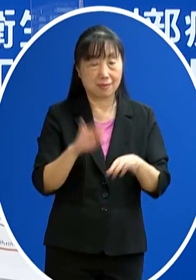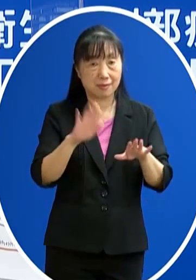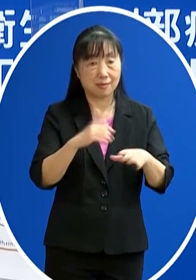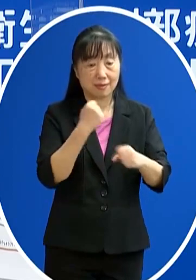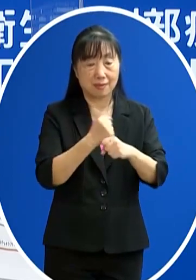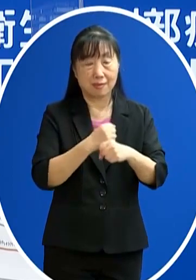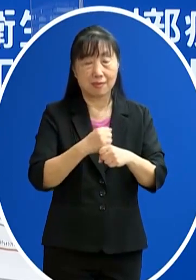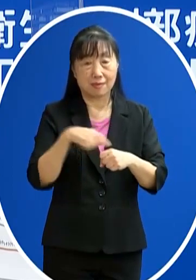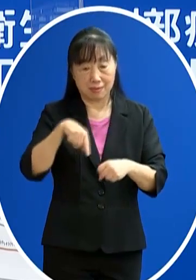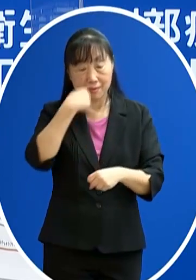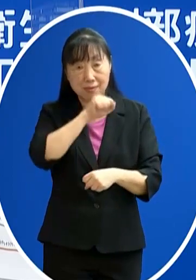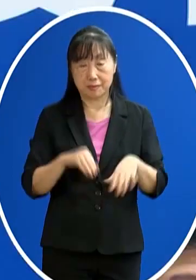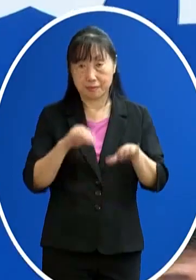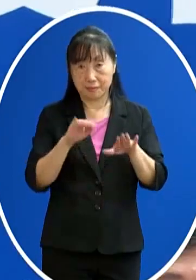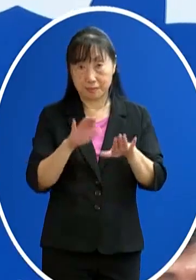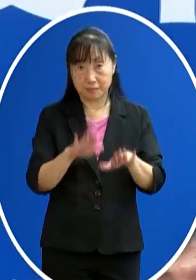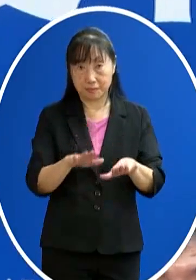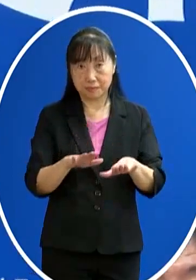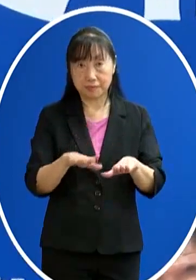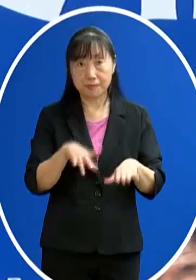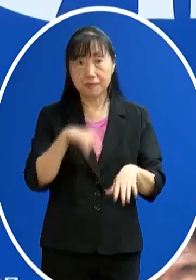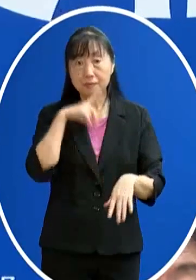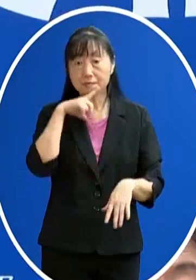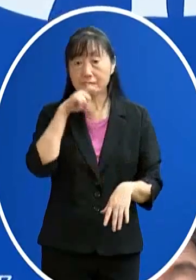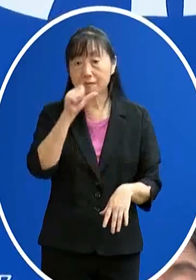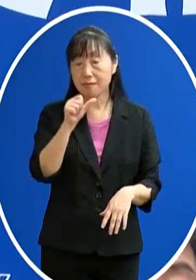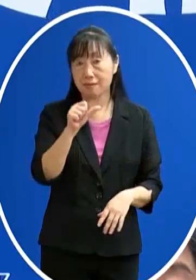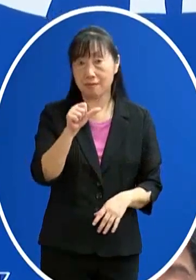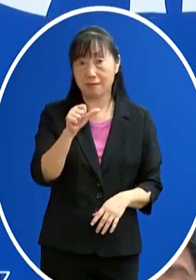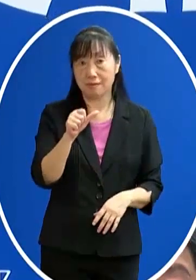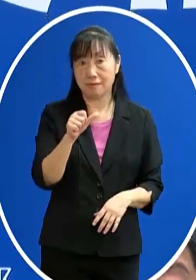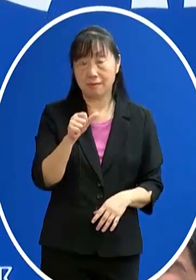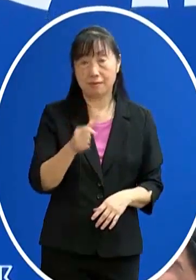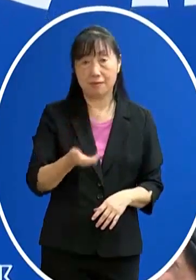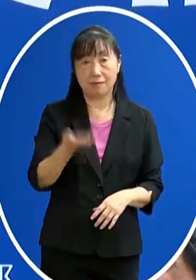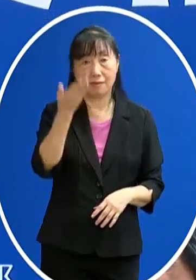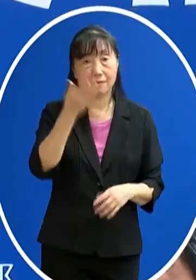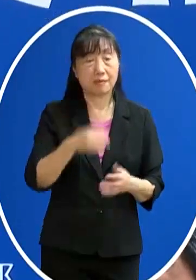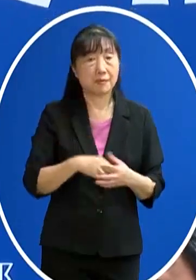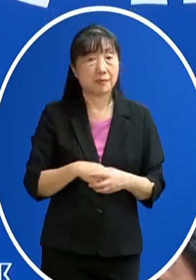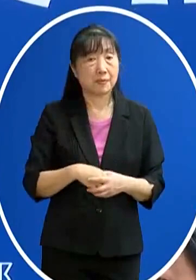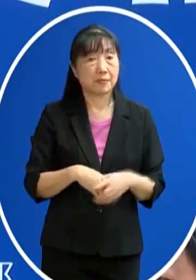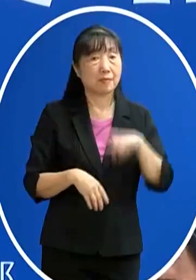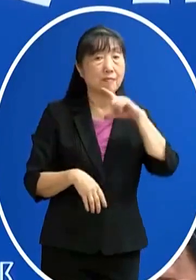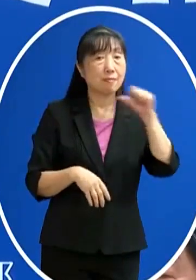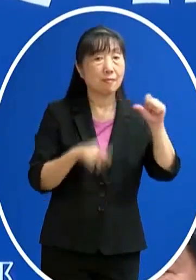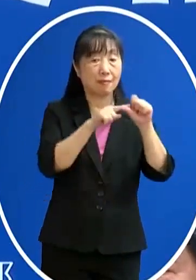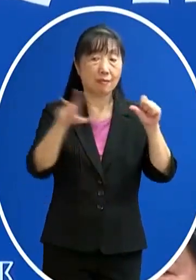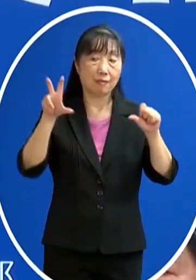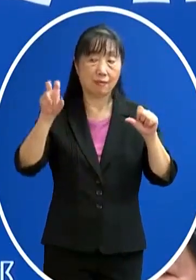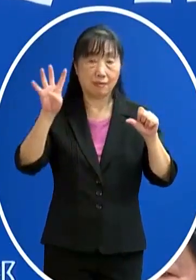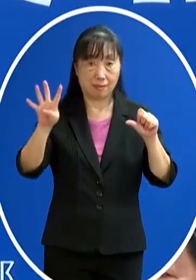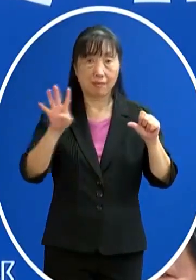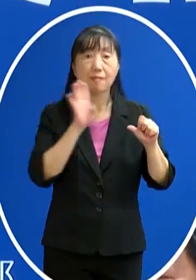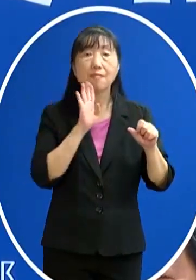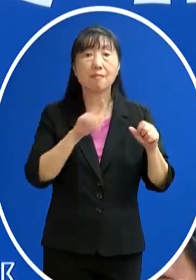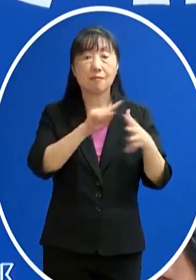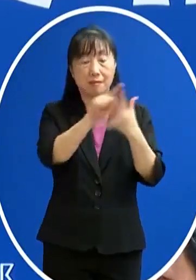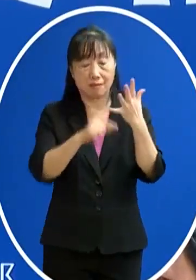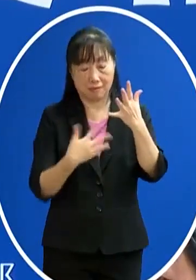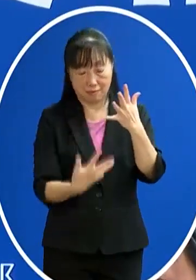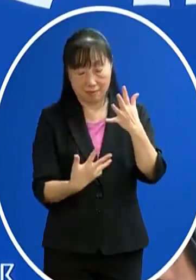顺利，在台湾这部分了哈。 目前65岁，就是我们64岁是在第